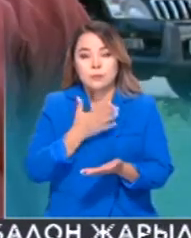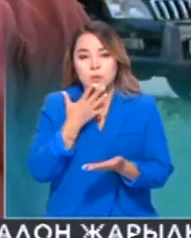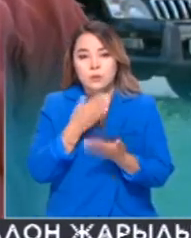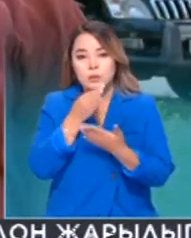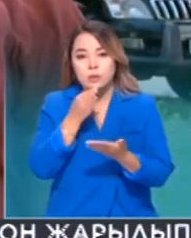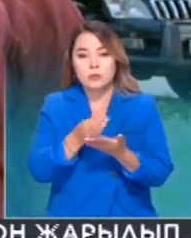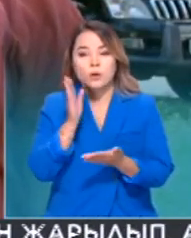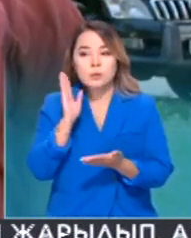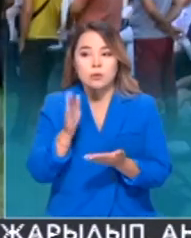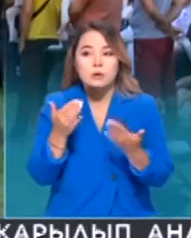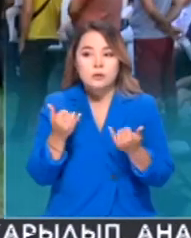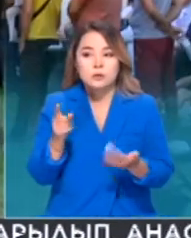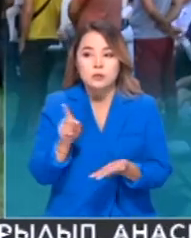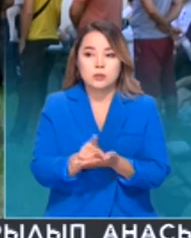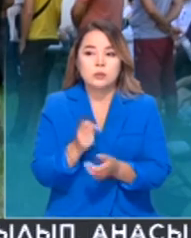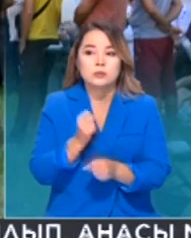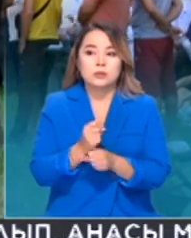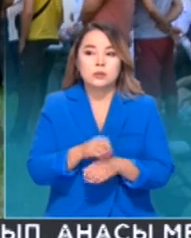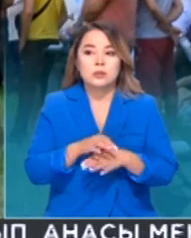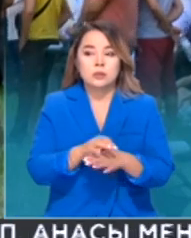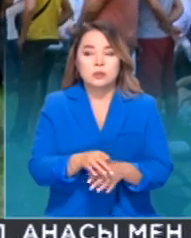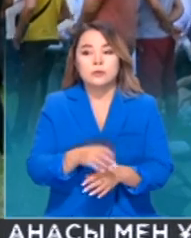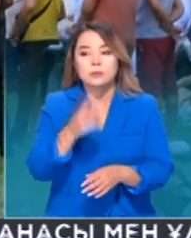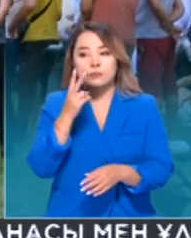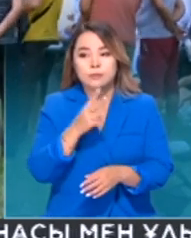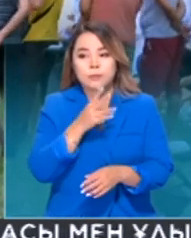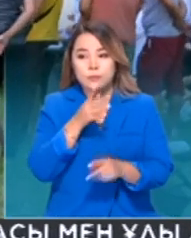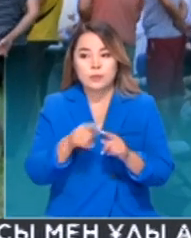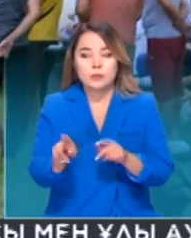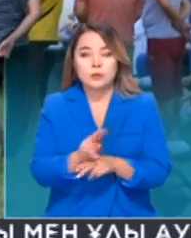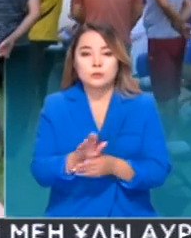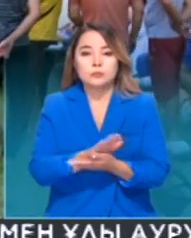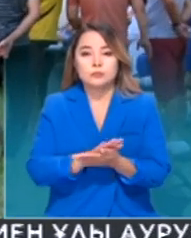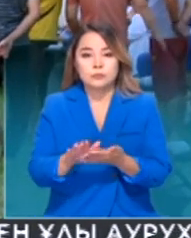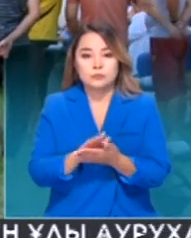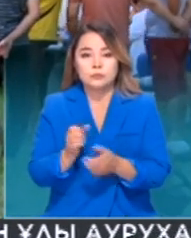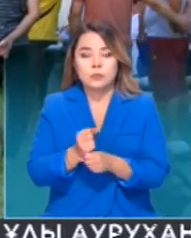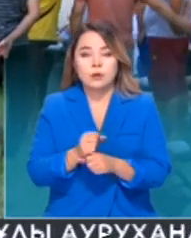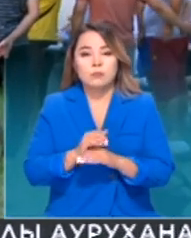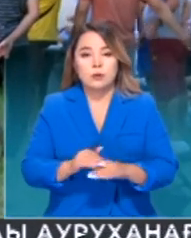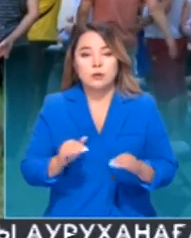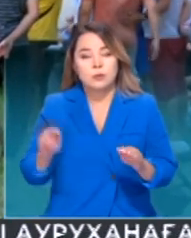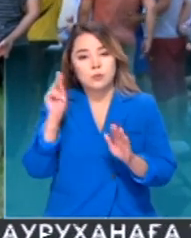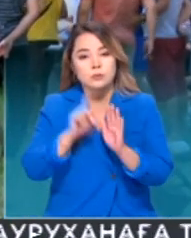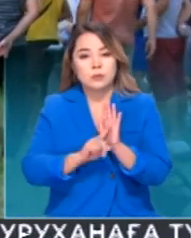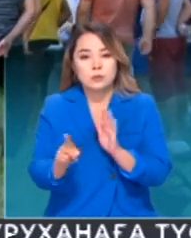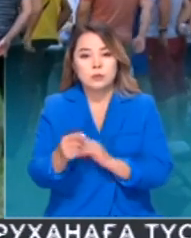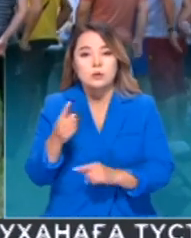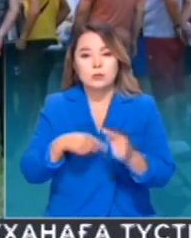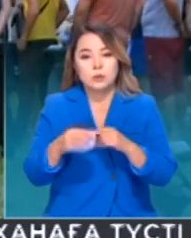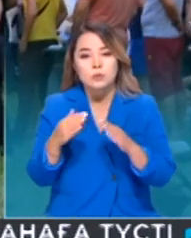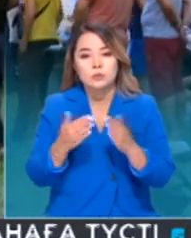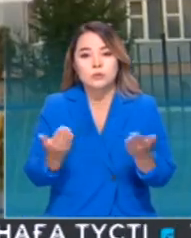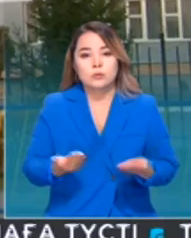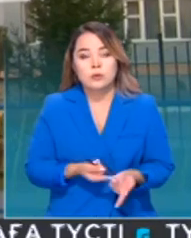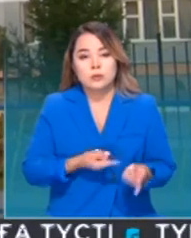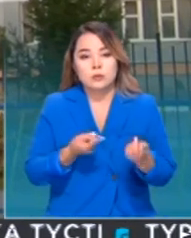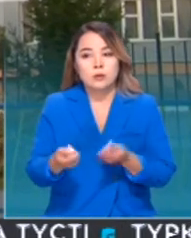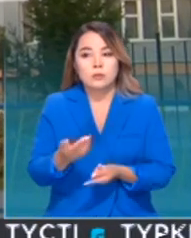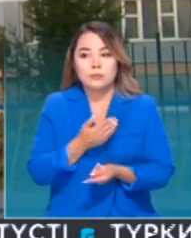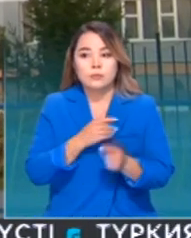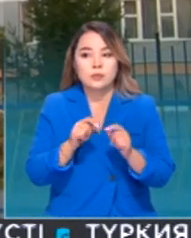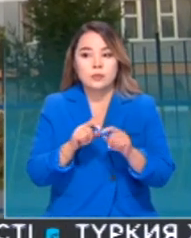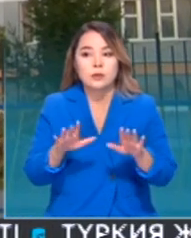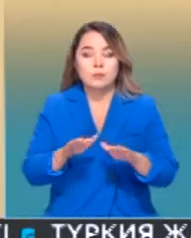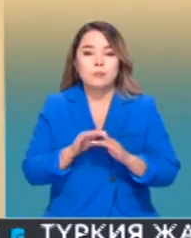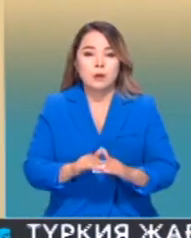деді ғой. Шындығында солай болу керек енді. Екі айға дейін үйімізді тазалап бітіріп берсе, бүгін балаларымыз келіп оқыса, қайтадан үйімізге аман есен кірсек деп тұрмыз.